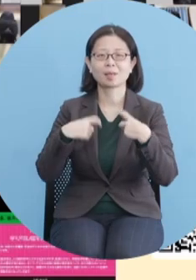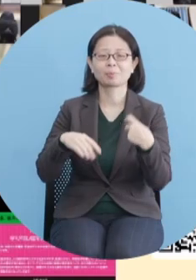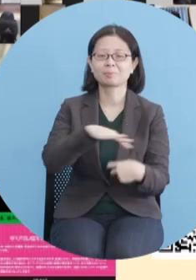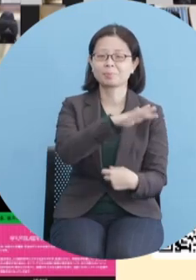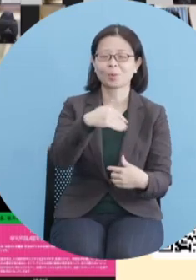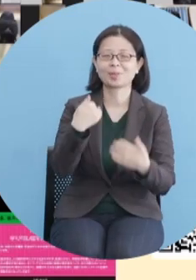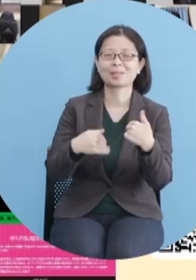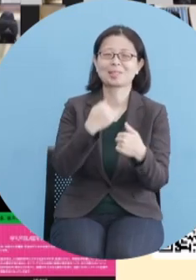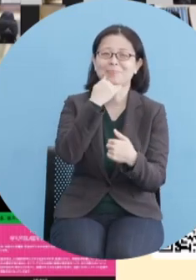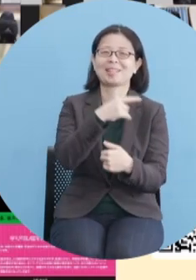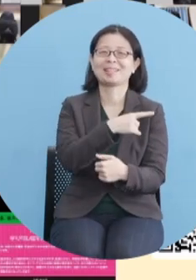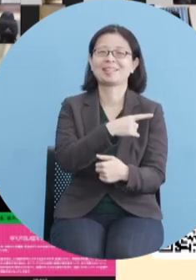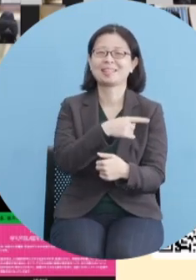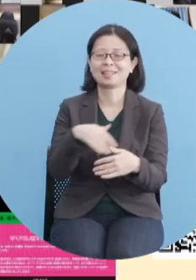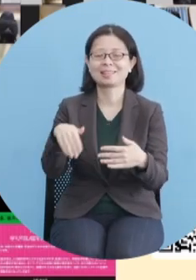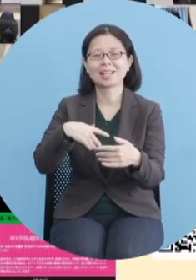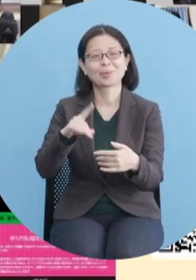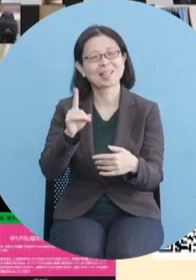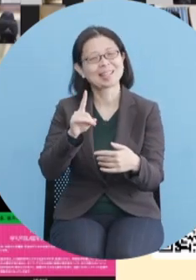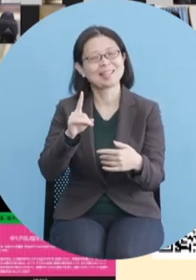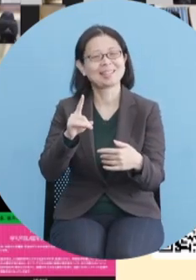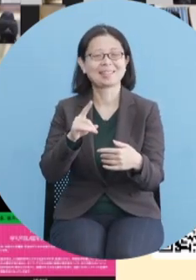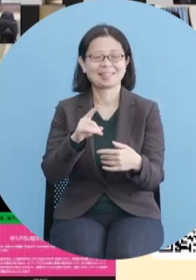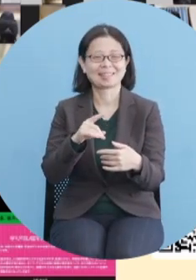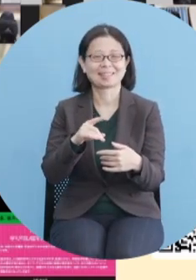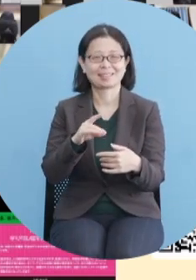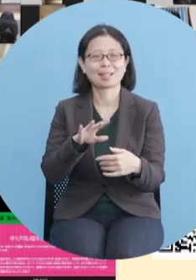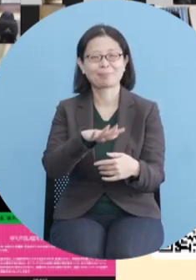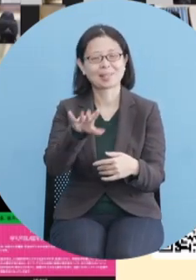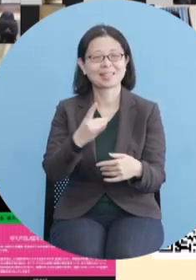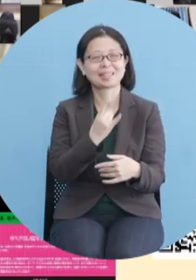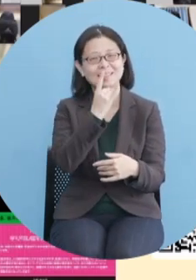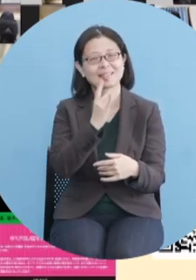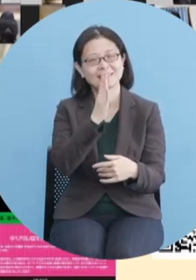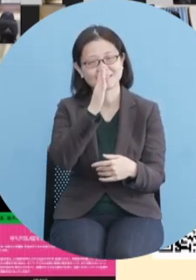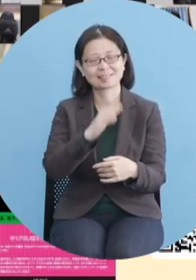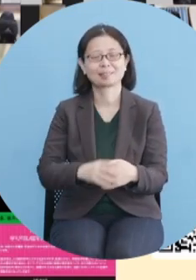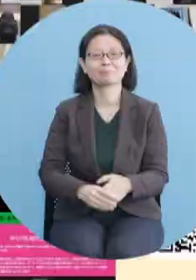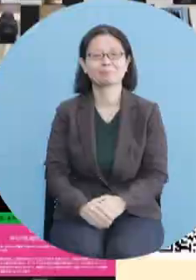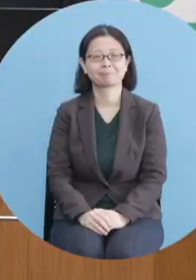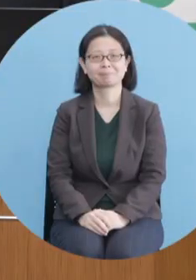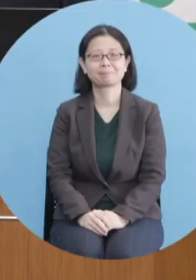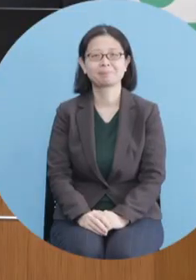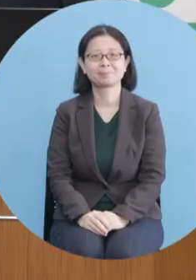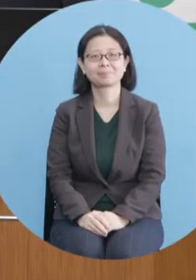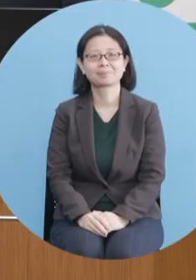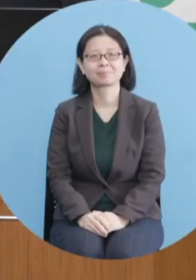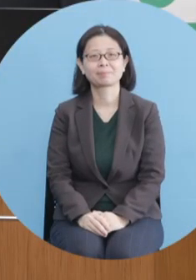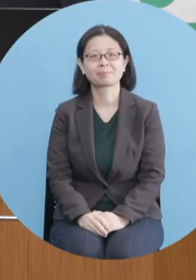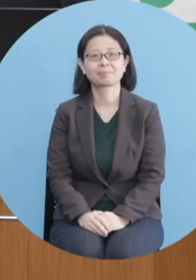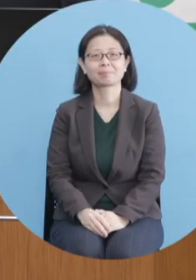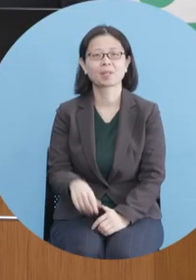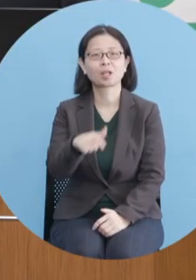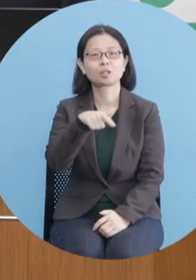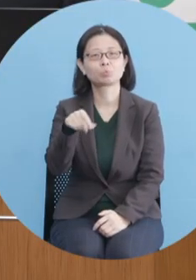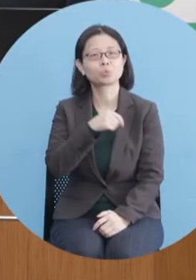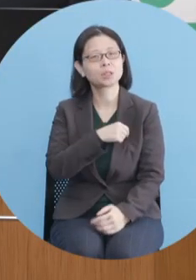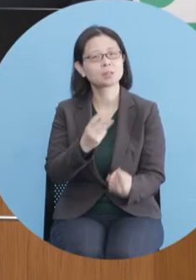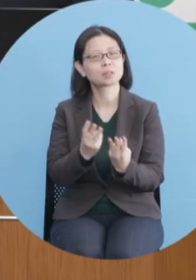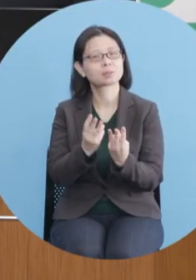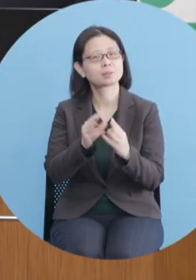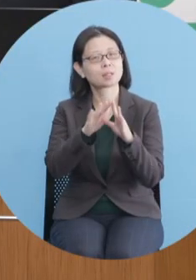ましてどういうやり取りになるのかまうご期待ということでえございますえ部員全体でしては